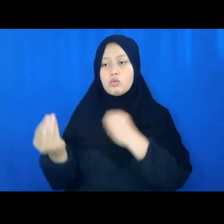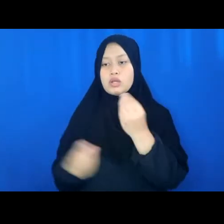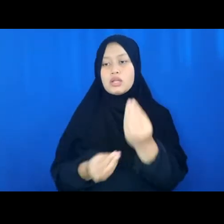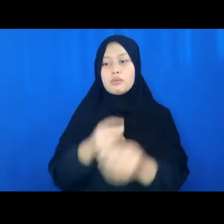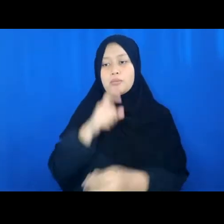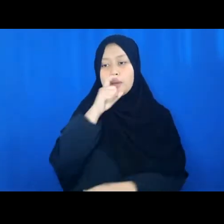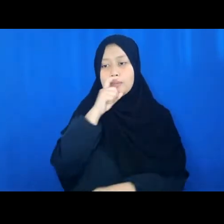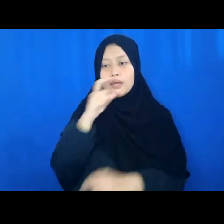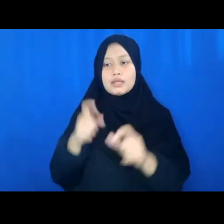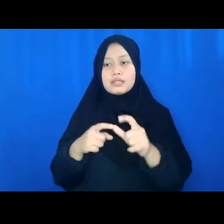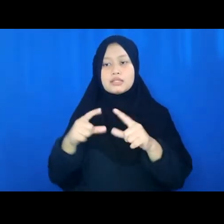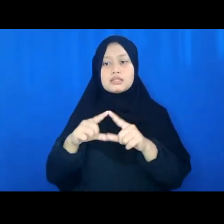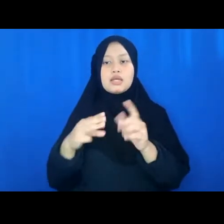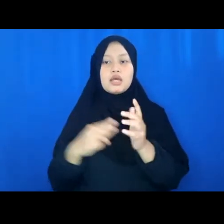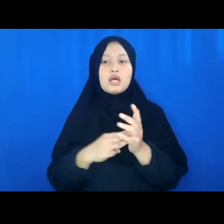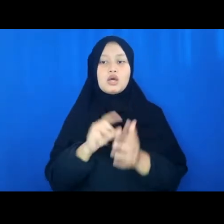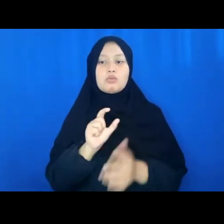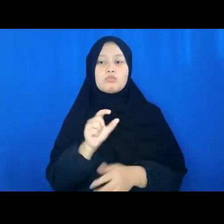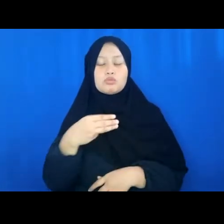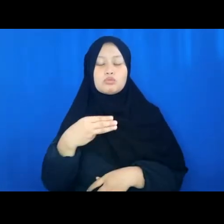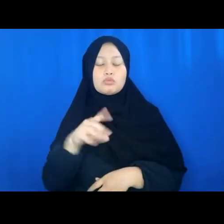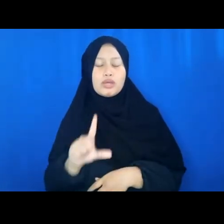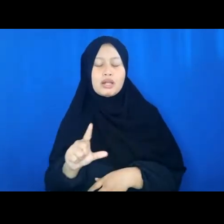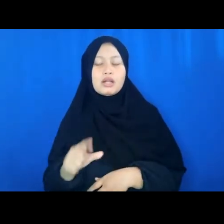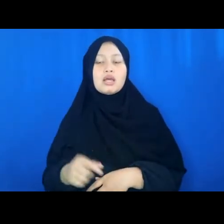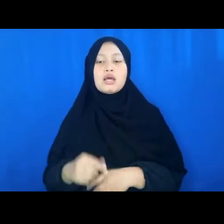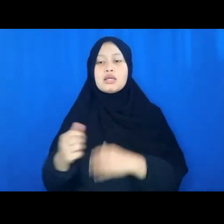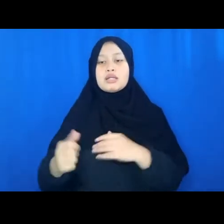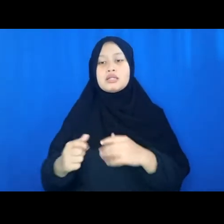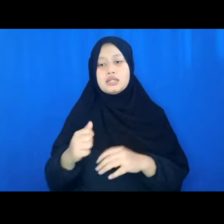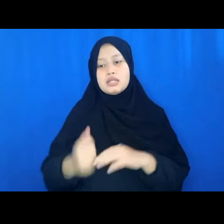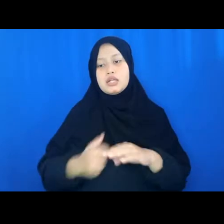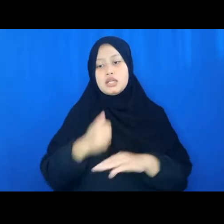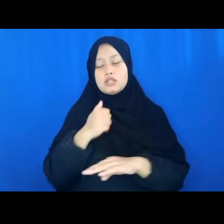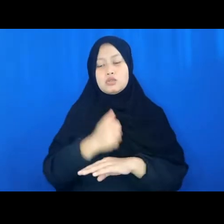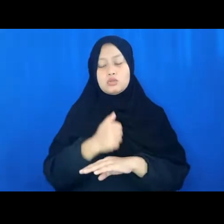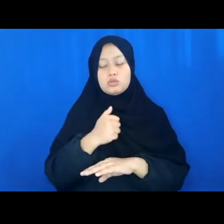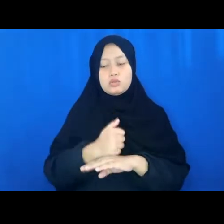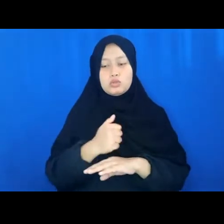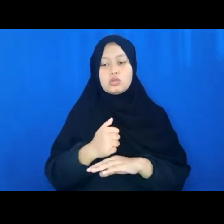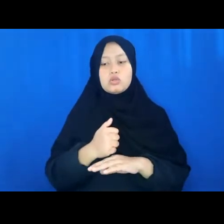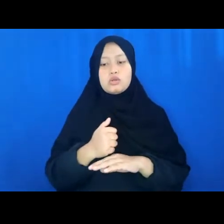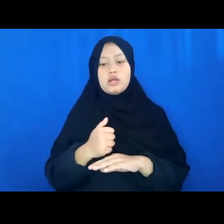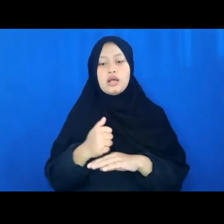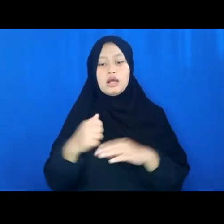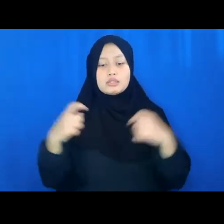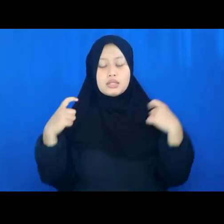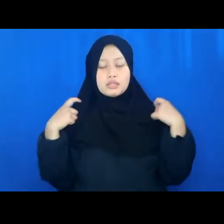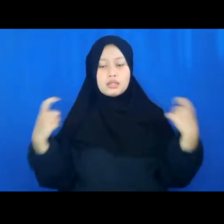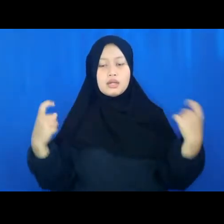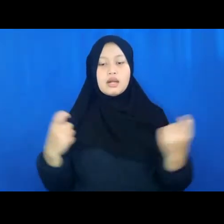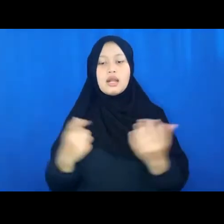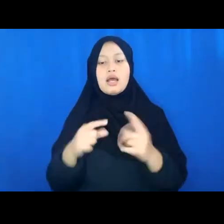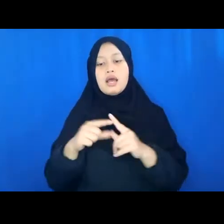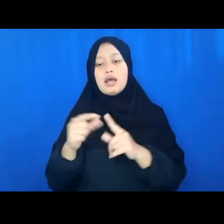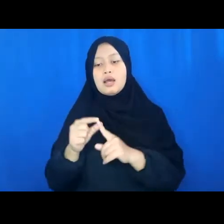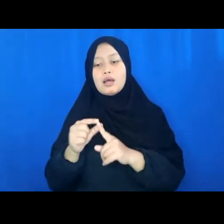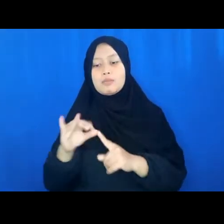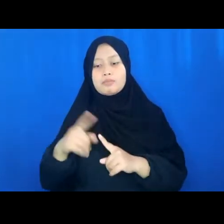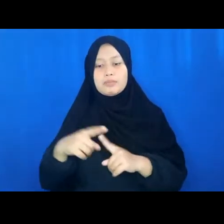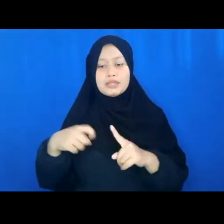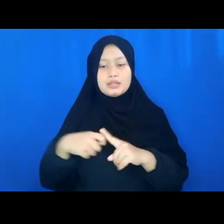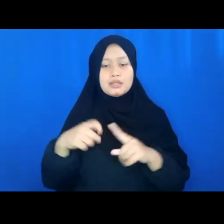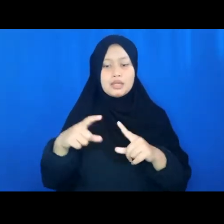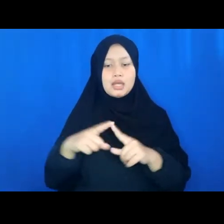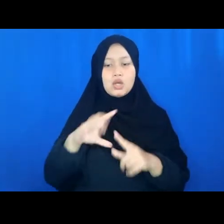bejani selaku Direktur Jenderal aplikasi dan Informatika Kementerian dan komunikasi dan Informatika Republik Indonesia untuk memberikan